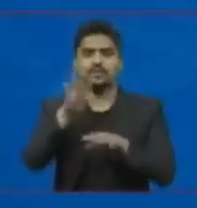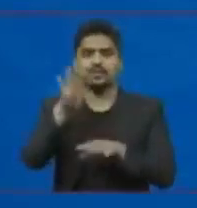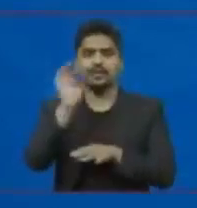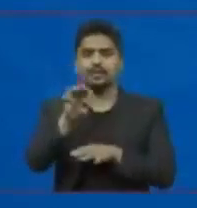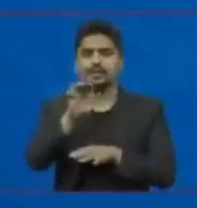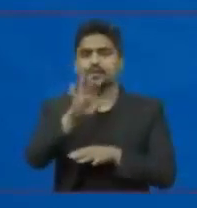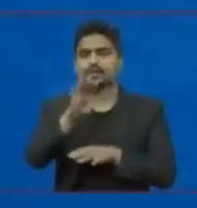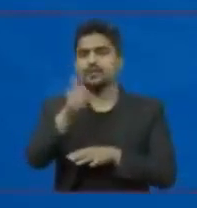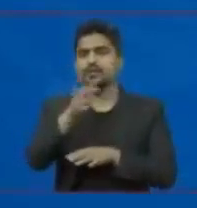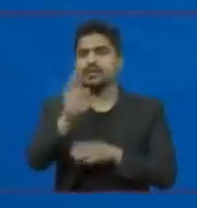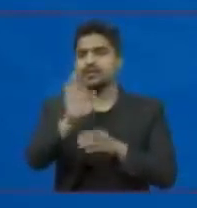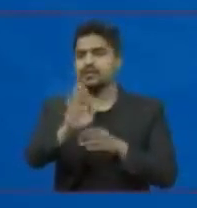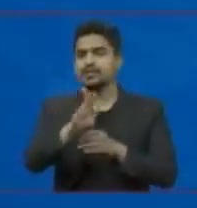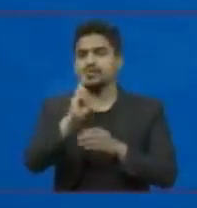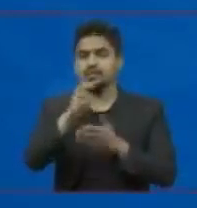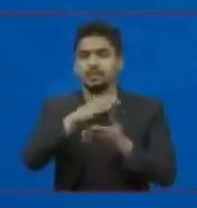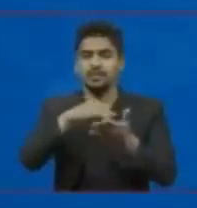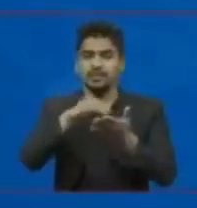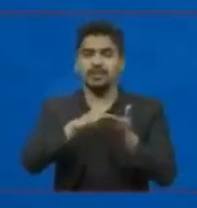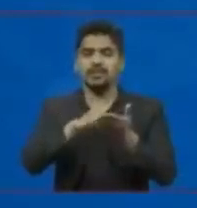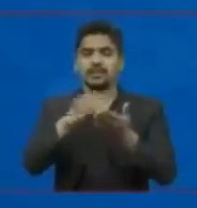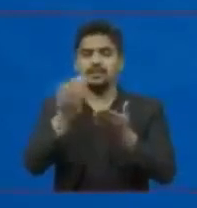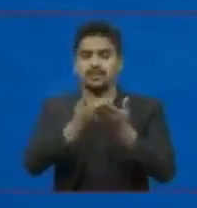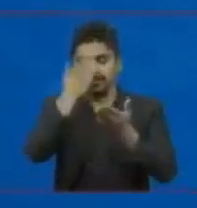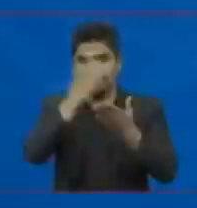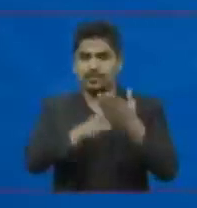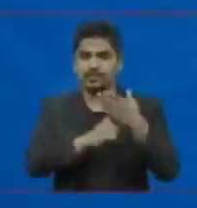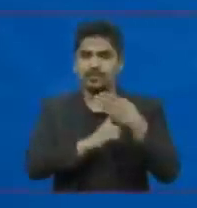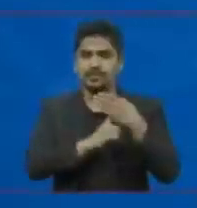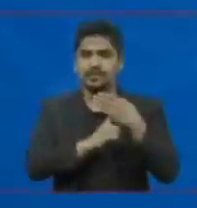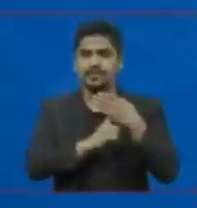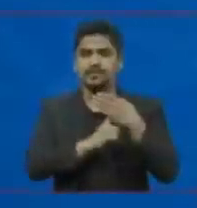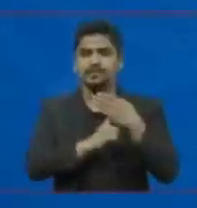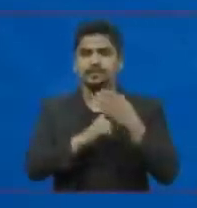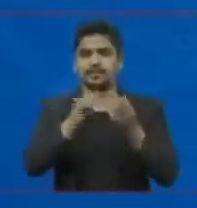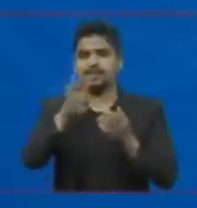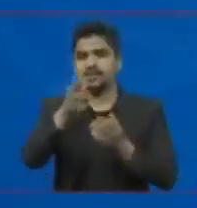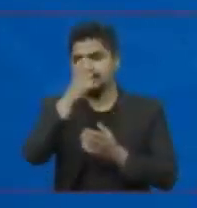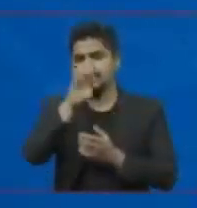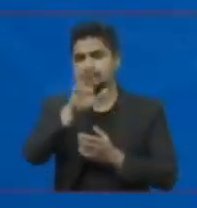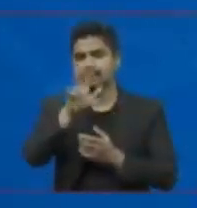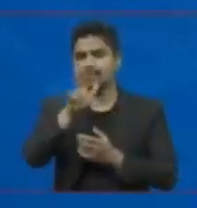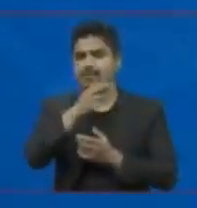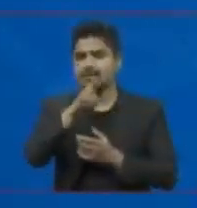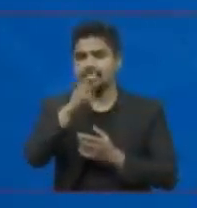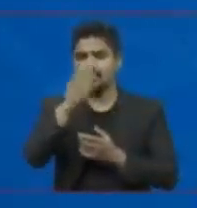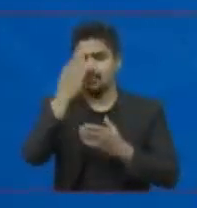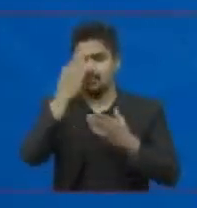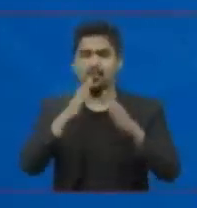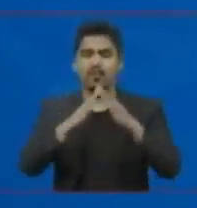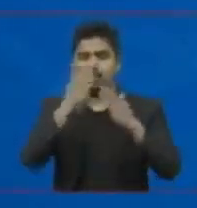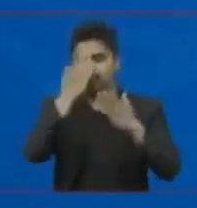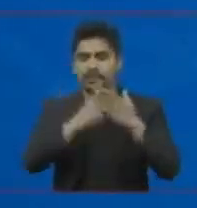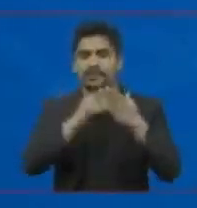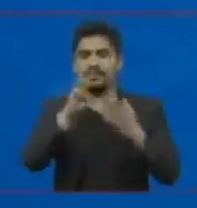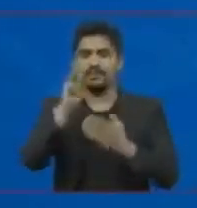गर्दा 44 जनामा कोरोना संक्रमण पुष्टि भएको स्वास्थ्य तथा जनसङ्ख्या मन्त्रालयले जनाएको छ। आज थपिएका 534 जना